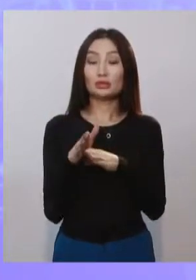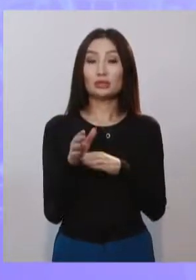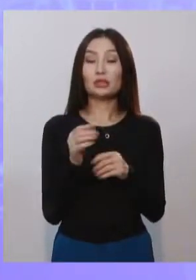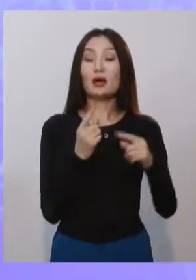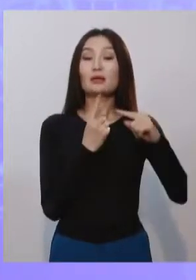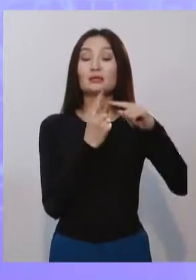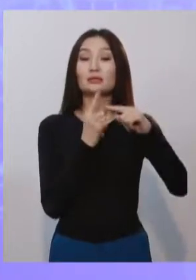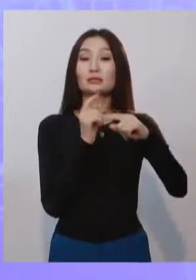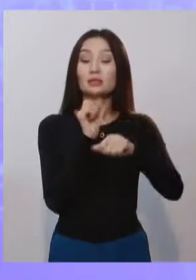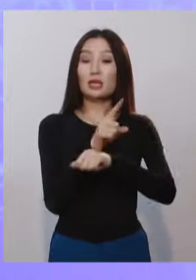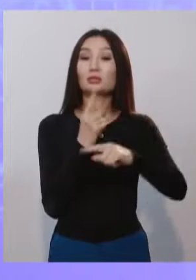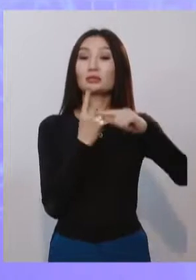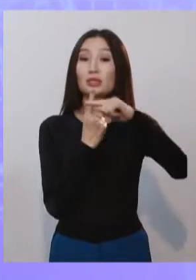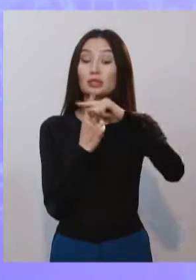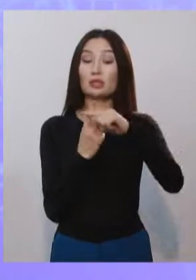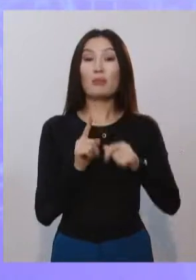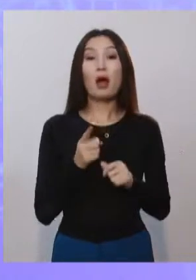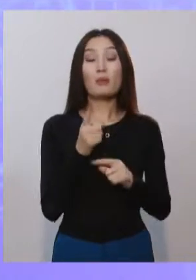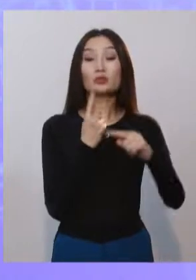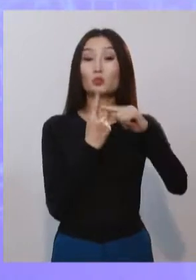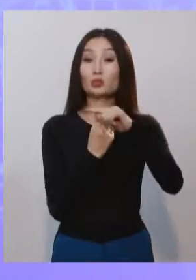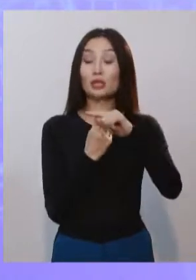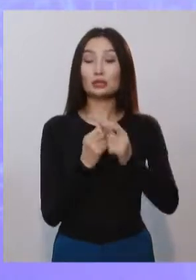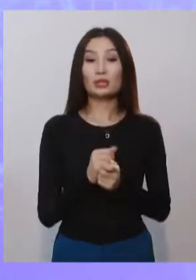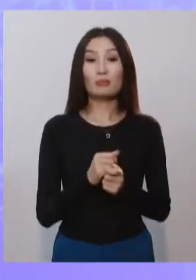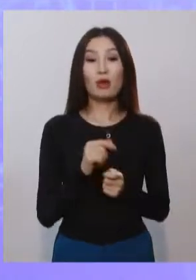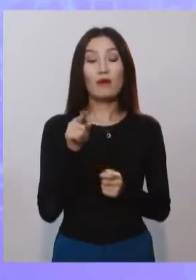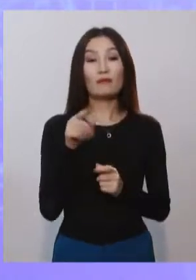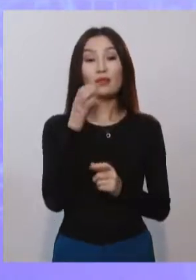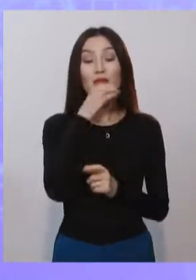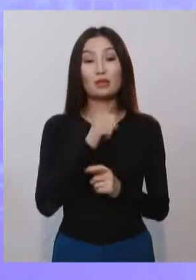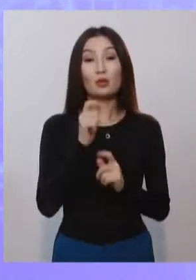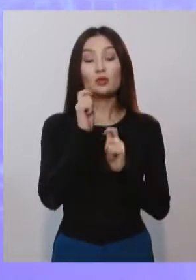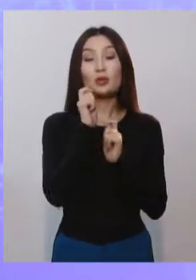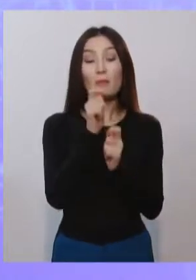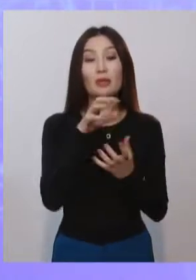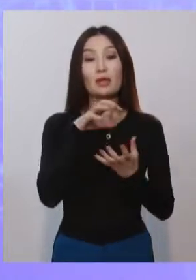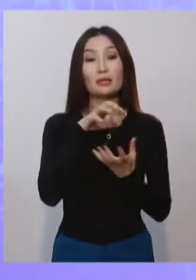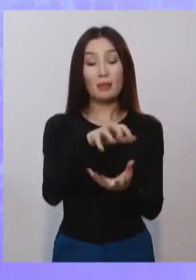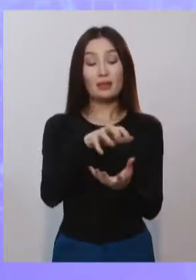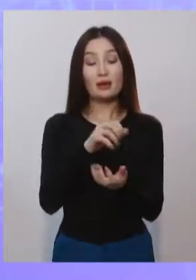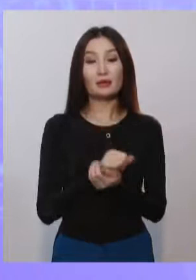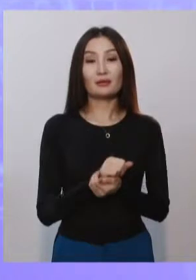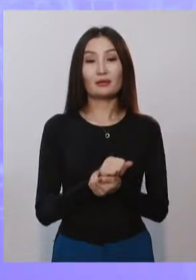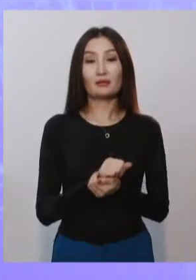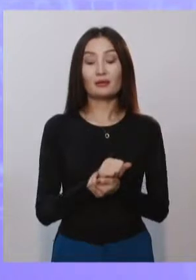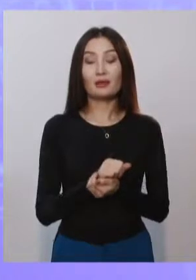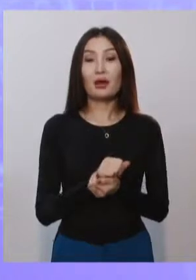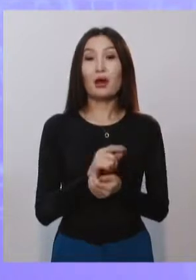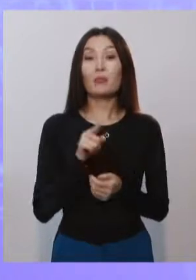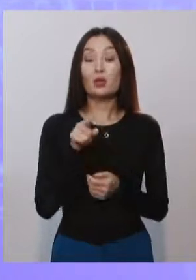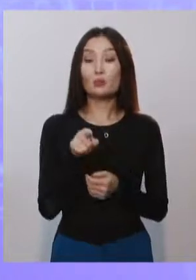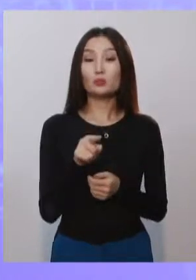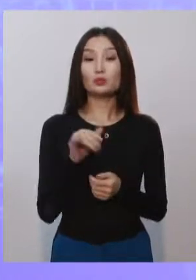сложением а почему сложением ведь дед мороз подарил подарки потому